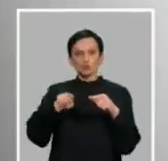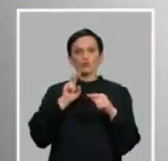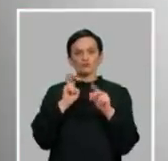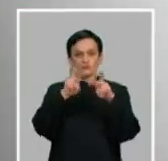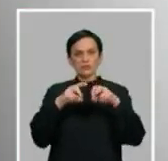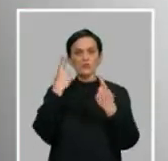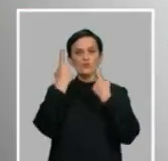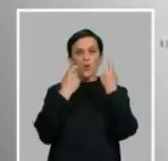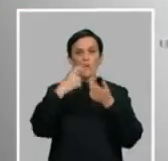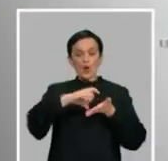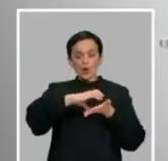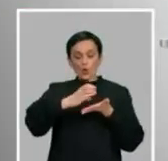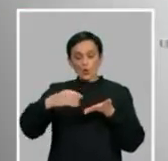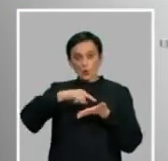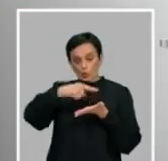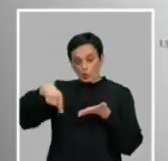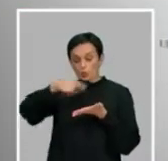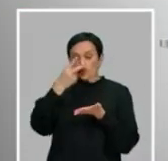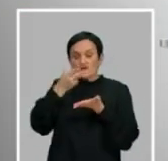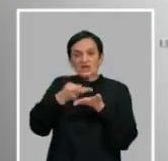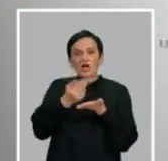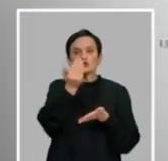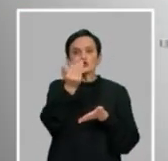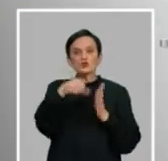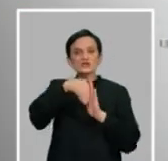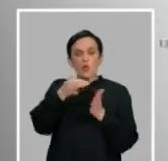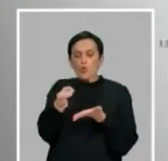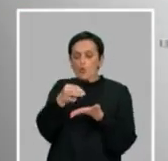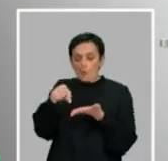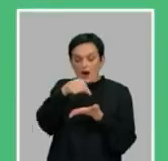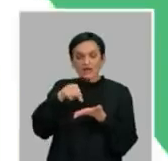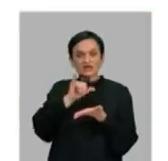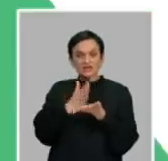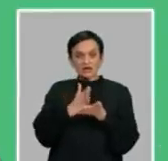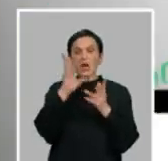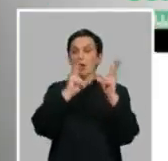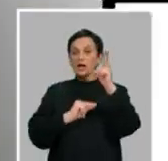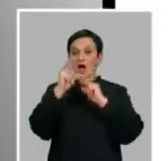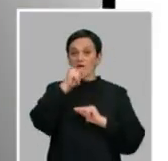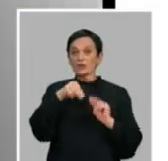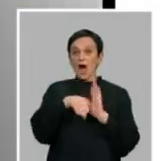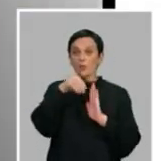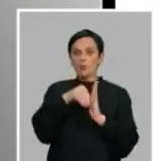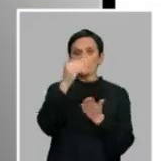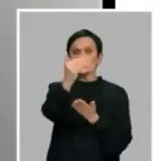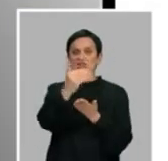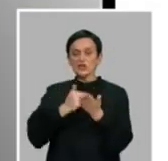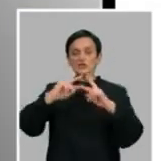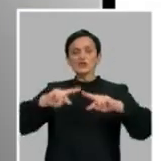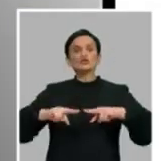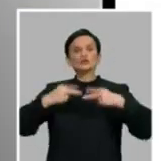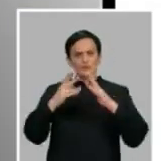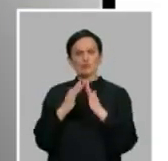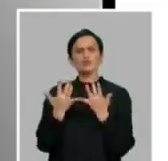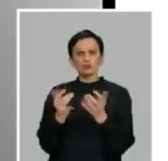რომ დავწეროთ განცხადების ფორმა არსებობს, იქვე შეგვავსებინებენ ამ ფორმას შესაბამის დამკვირვებლების თვალწინ და